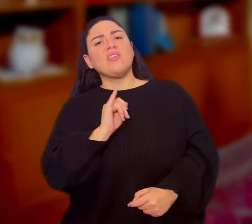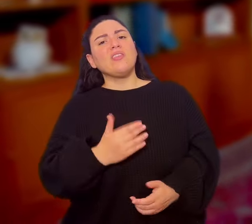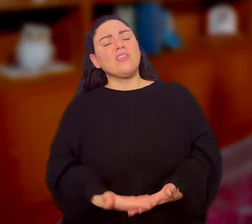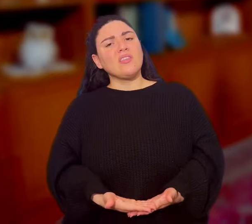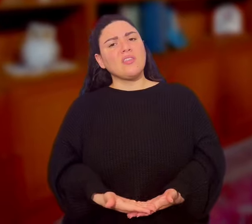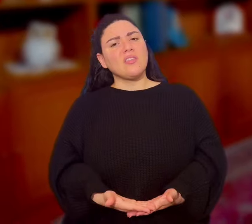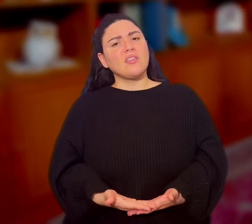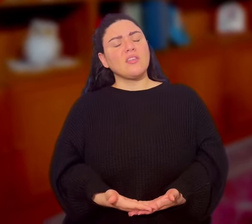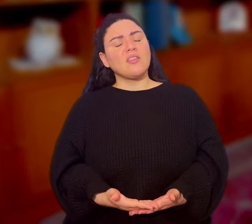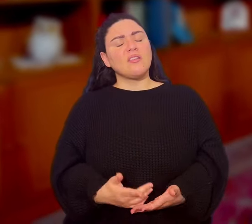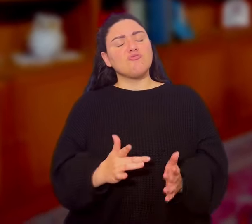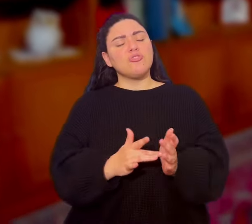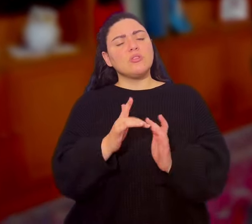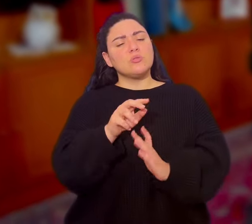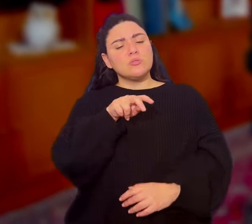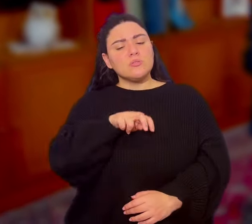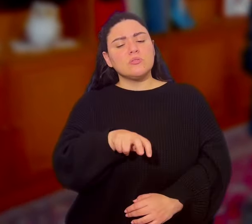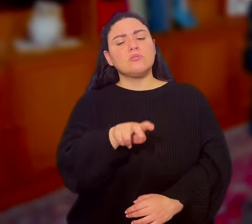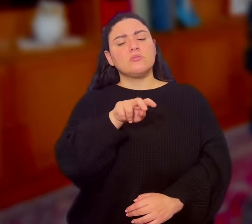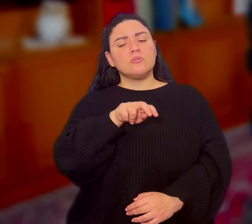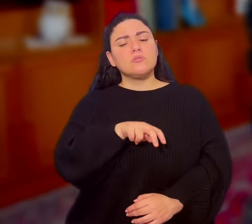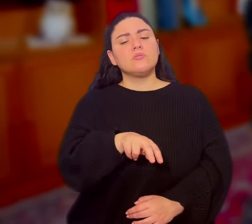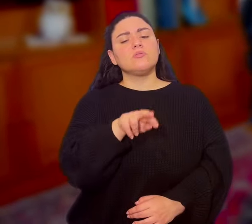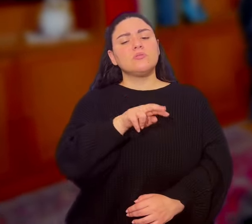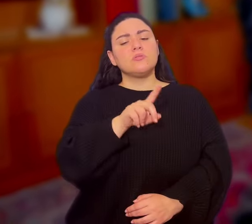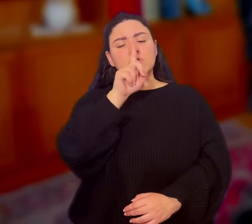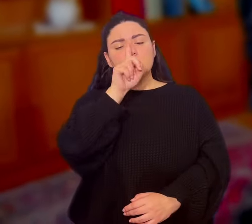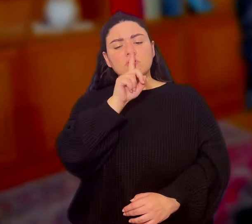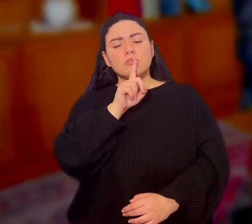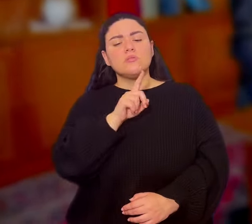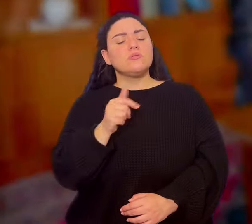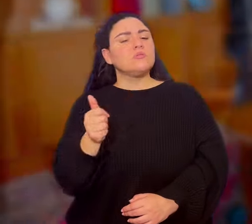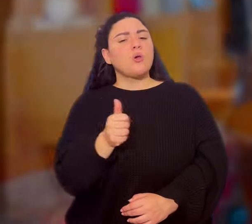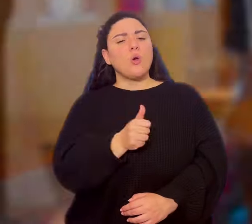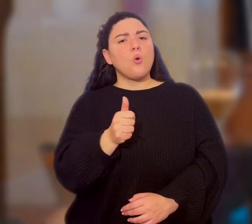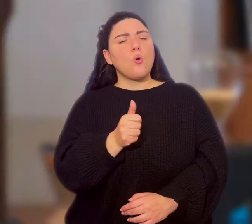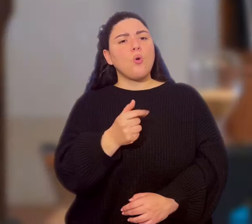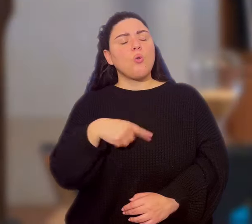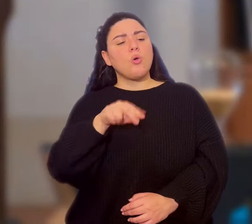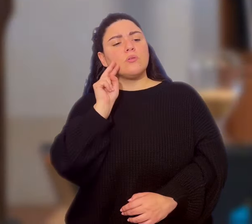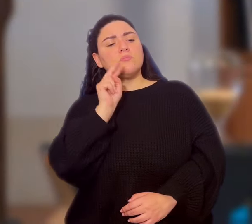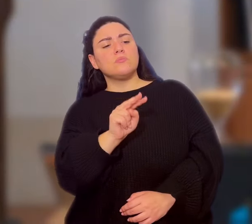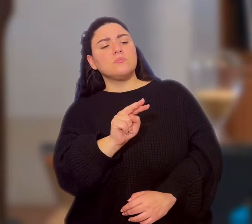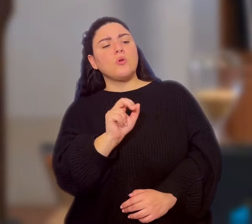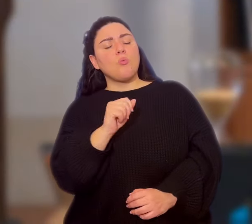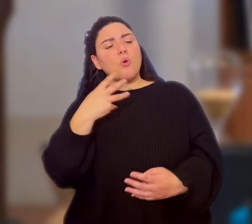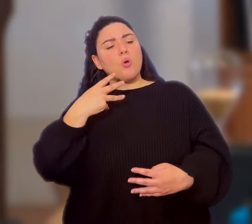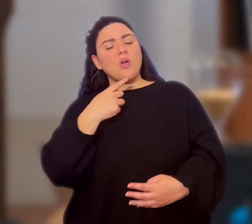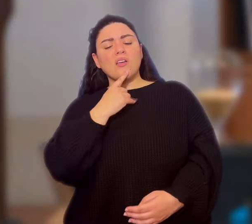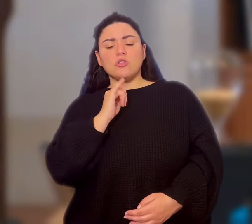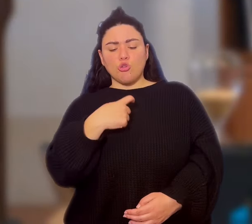nella completa solitudine la domanda e l'interrogativo che ci possiamo porre chi